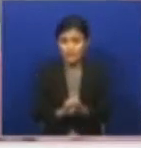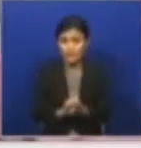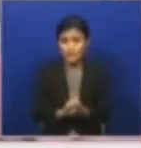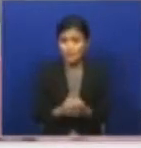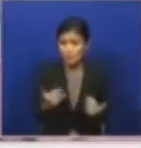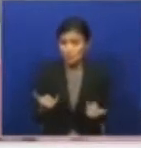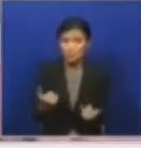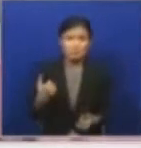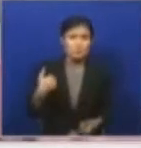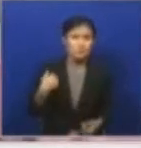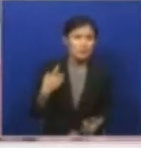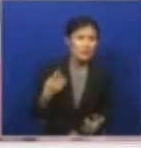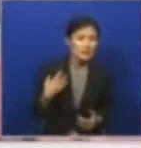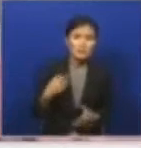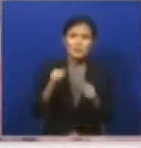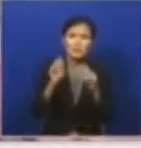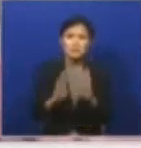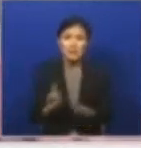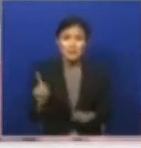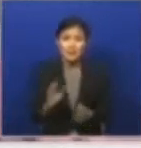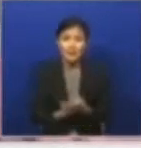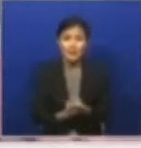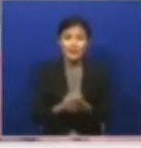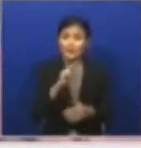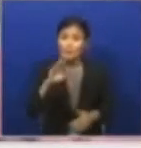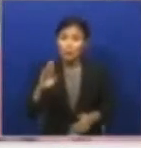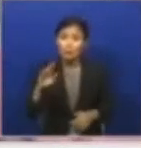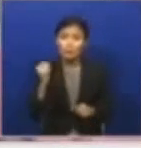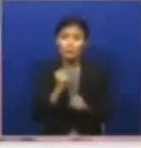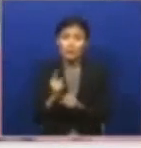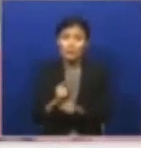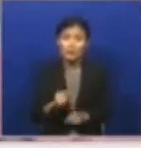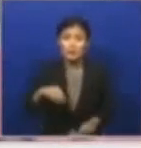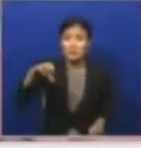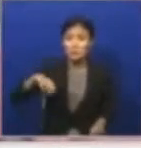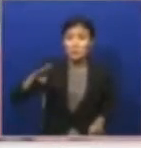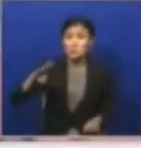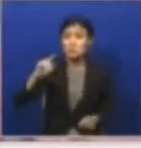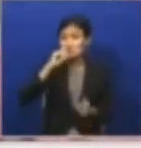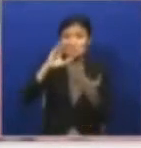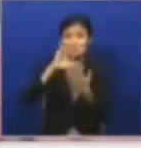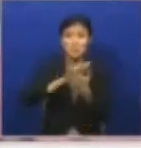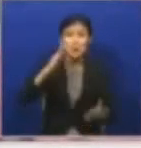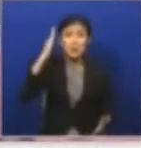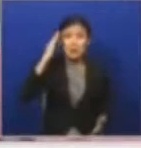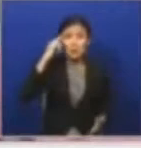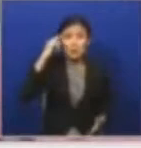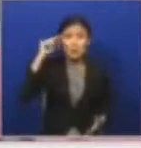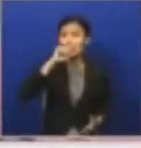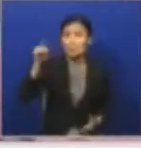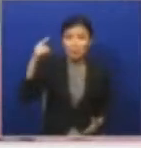านมี e-bidding ผู้รับเหมาเขารู้หมดทั้งประเทศทั้งผู้รับเหมาขนาดใหญ่ระ